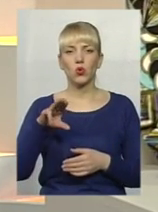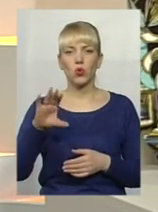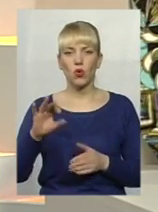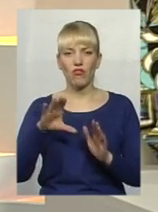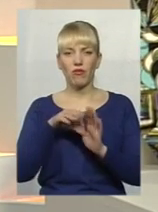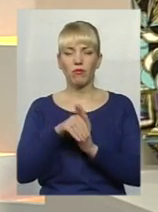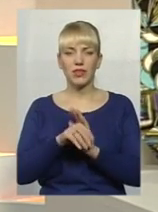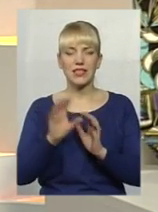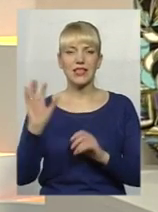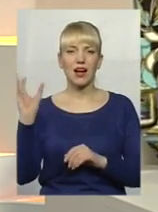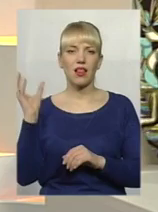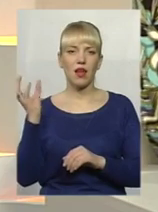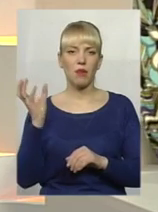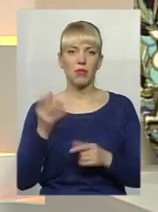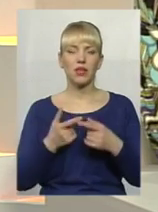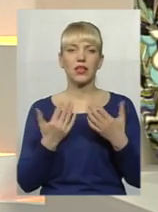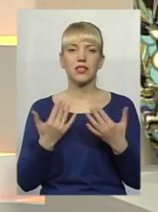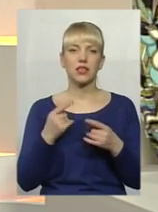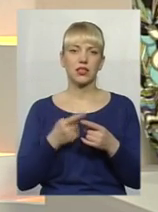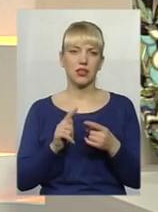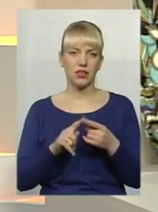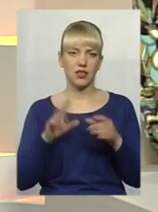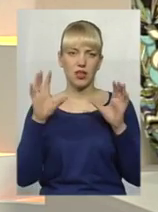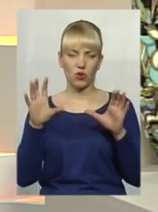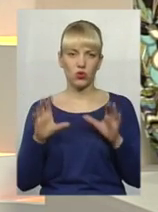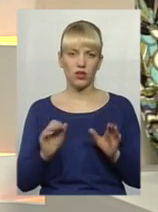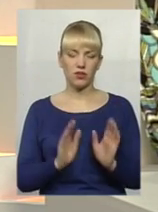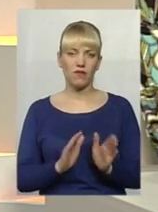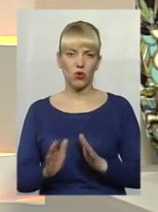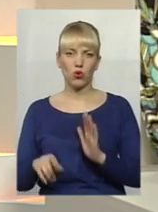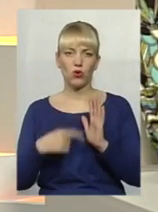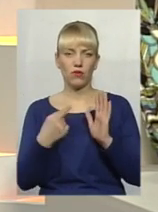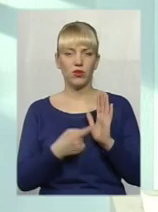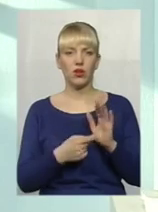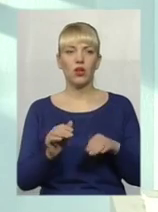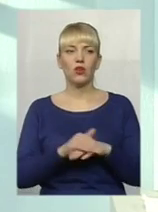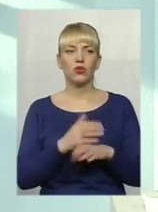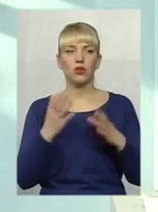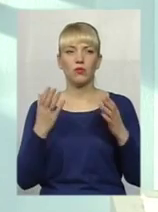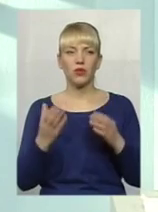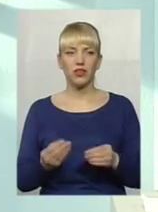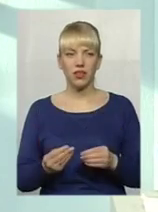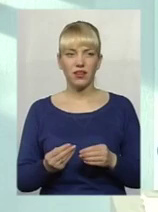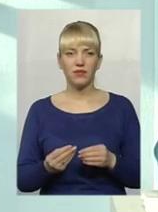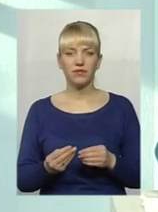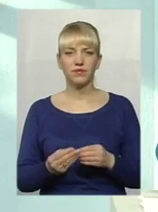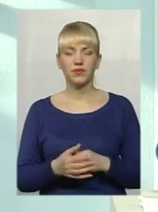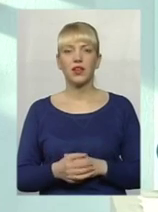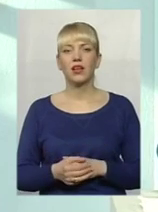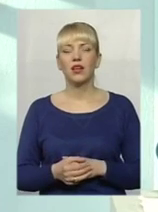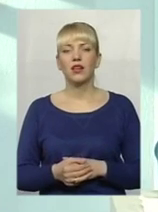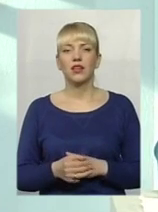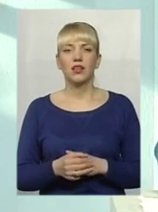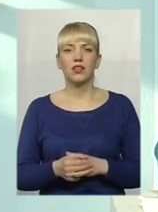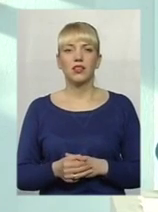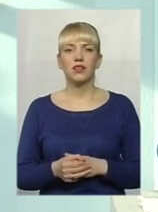ртутовмісних ламп, наскільки воно законодавчо врегульоване на сьогодні? Доброго дня чи вечора вже. В